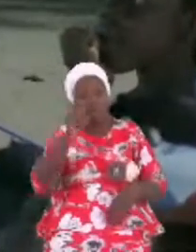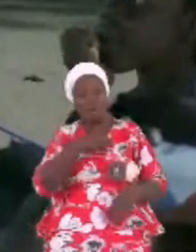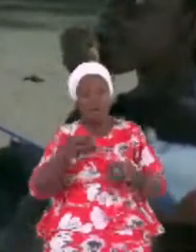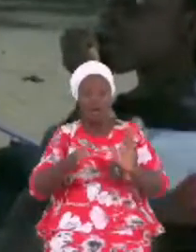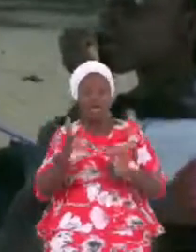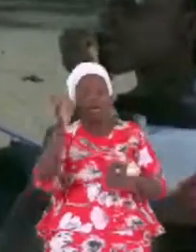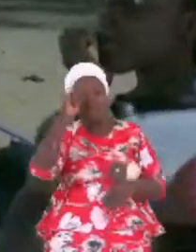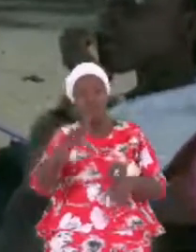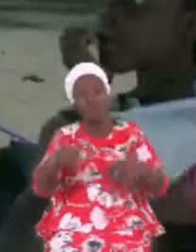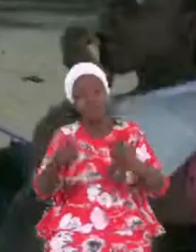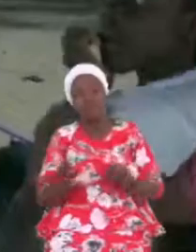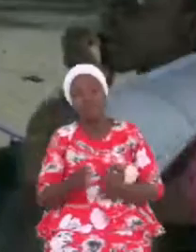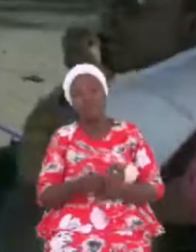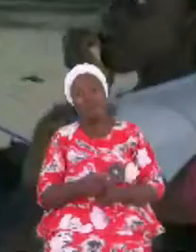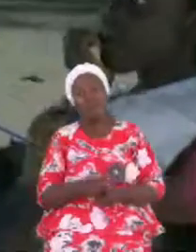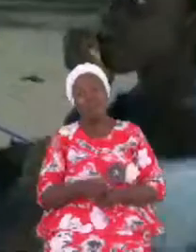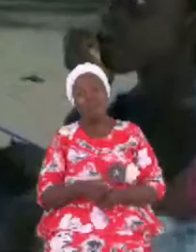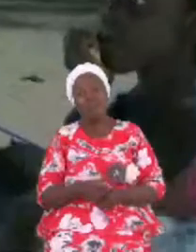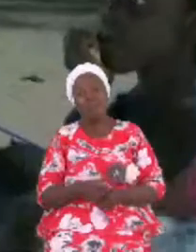pour délier et te laisser aller.